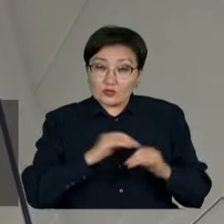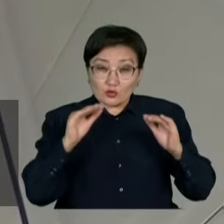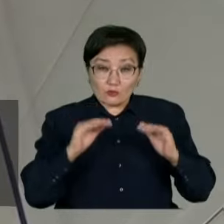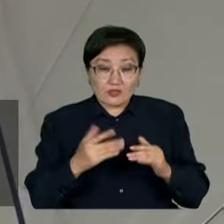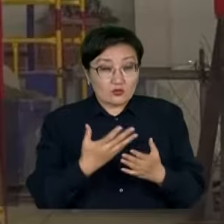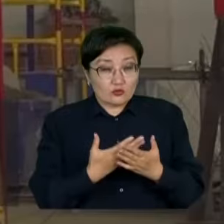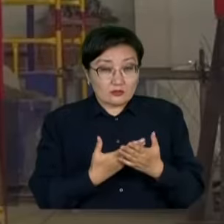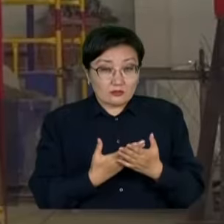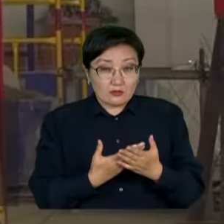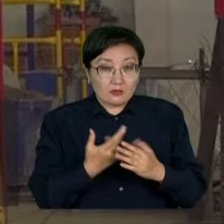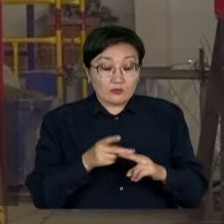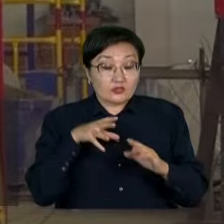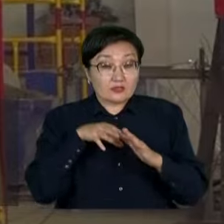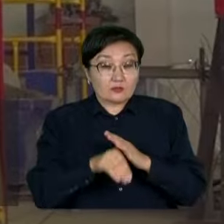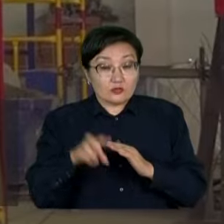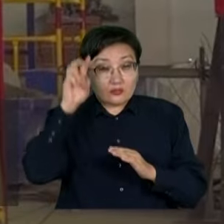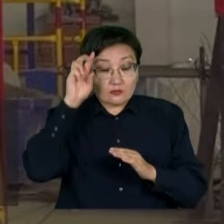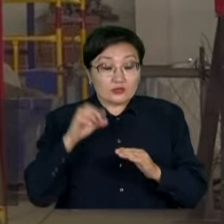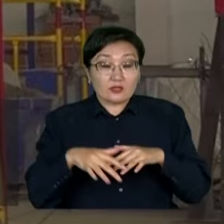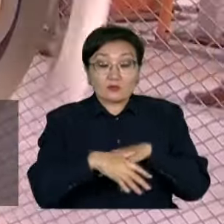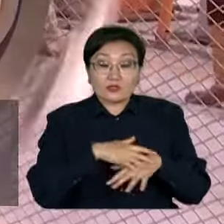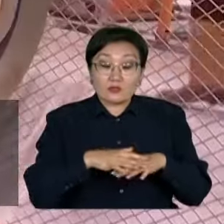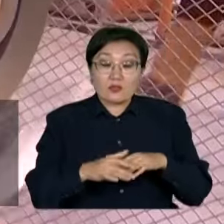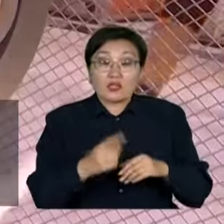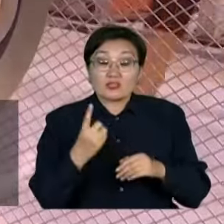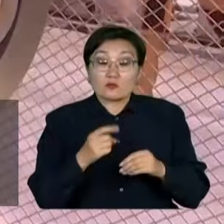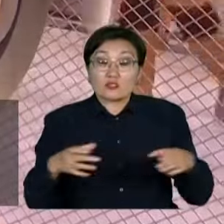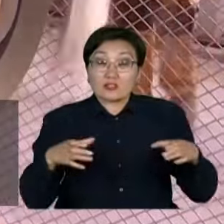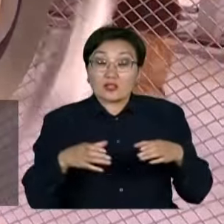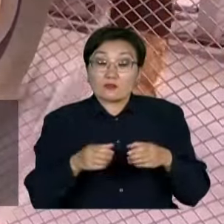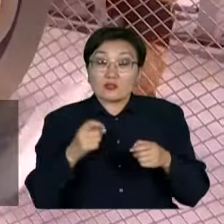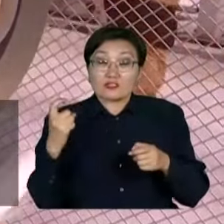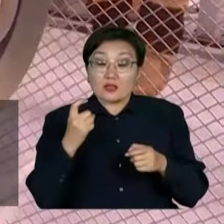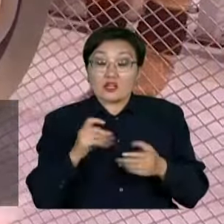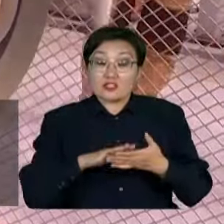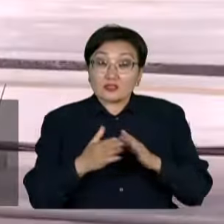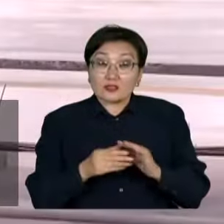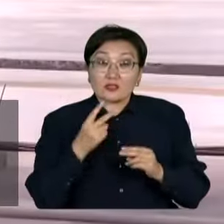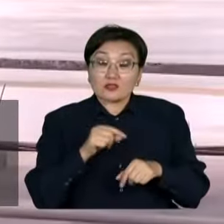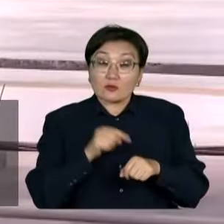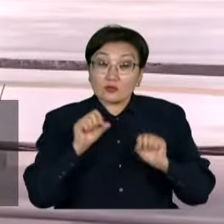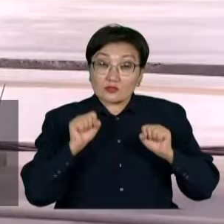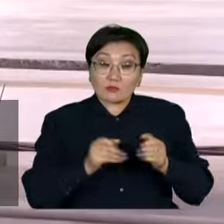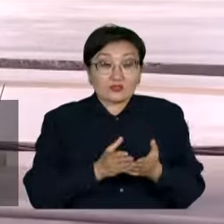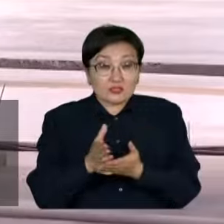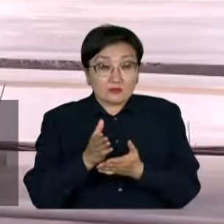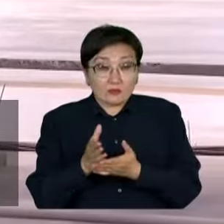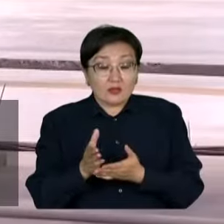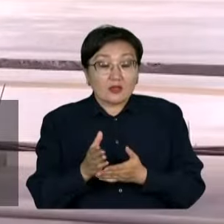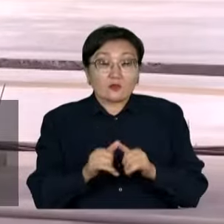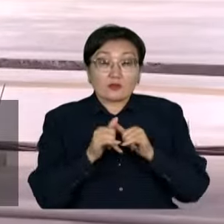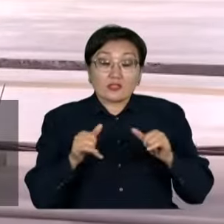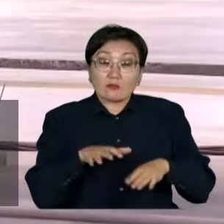екенін көрсетеді. Бұл әсіресе мемлекет көпшілік немесе жалғыз акционер болған жағдайда байқалады екен. Сонымен қатар салалардың